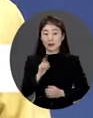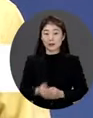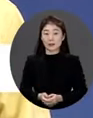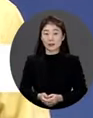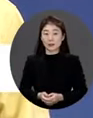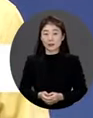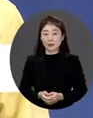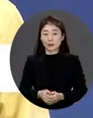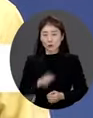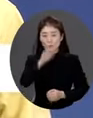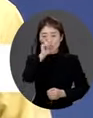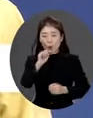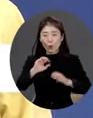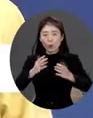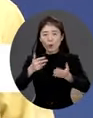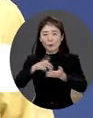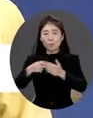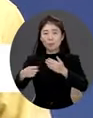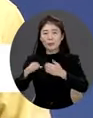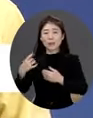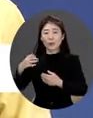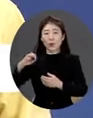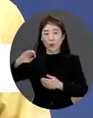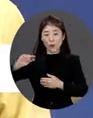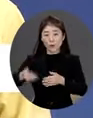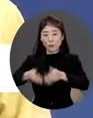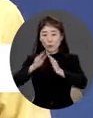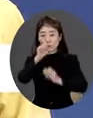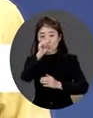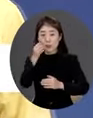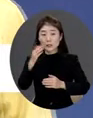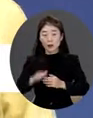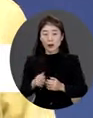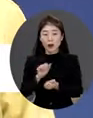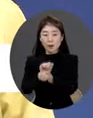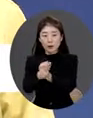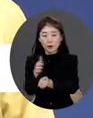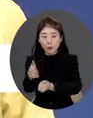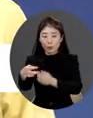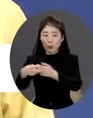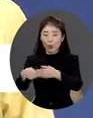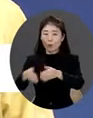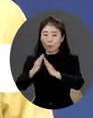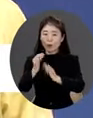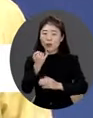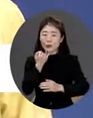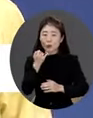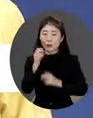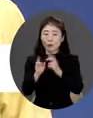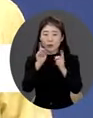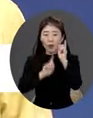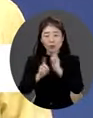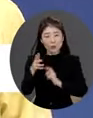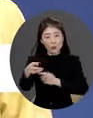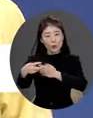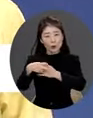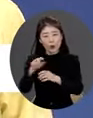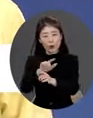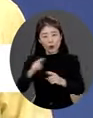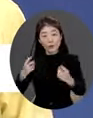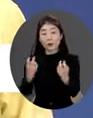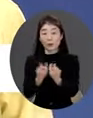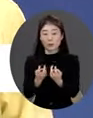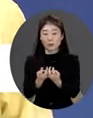어려움 이라고 생각하지만 국립 감정 전문 병원도 놓고 산업체 전문 병원을 유치 한다든지 다양한